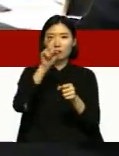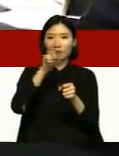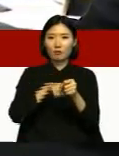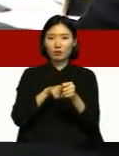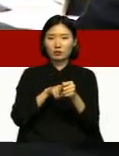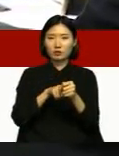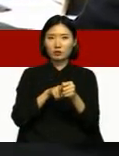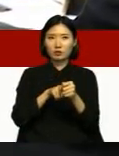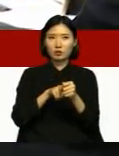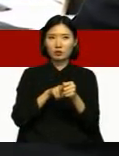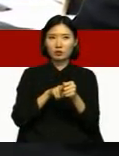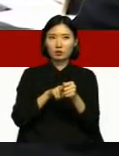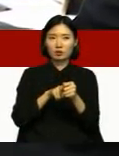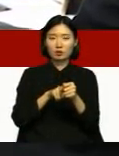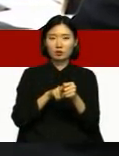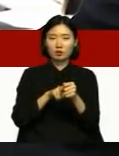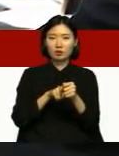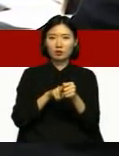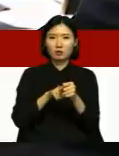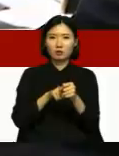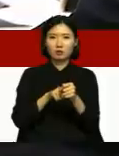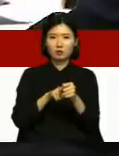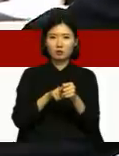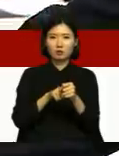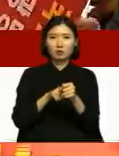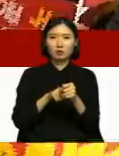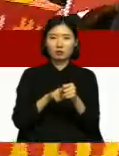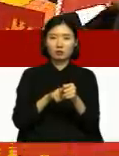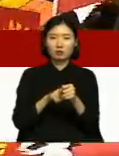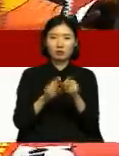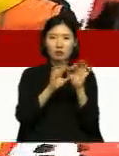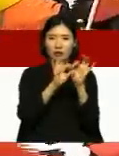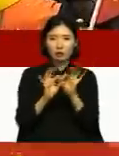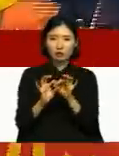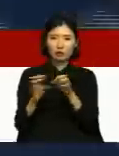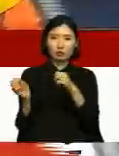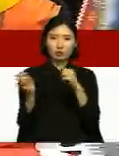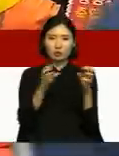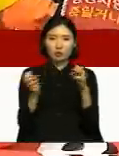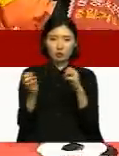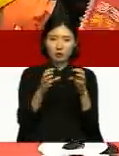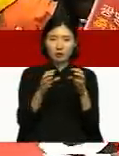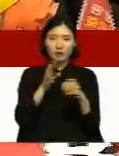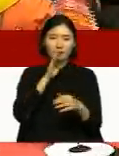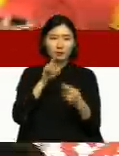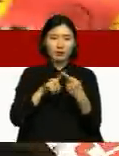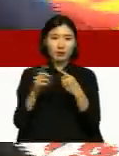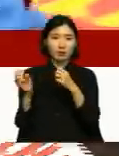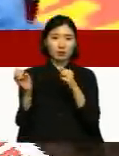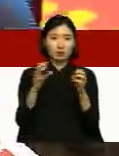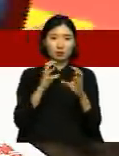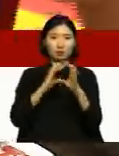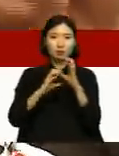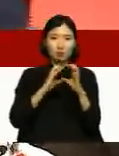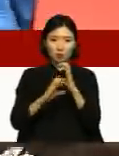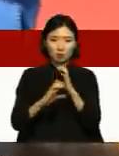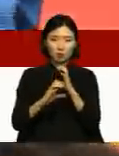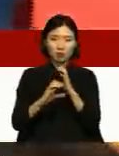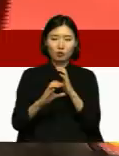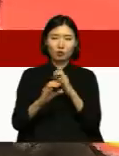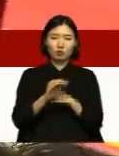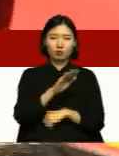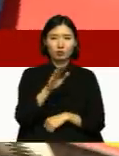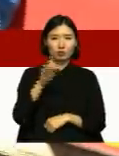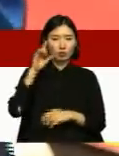해야 된다라는 것을 주장하기 위해서 계속 소통을 하고 있습니다 합리적으로 소통 해서 그렇게 한다면 저희도